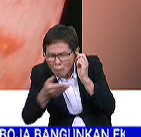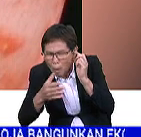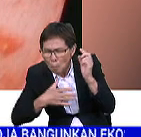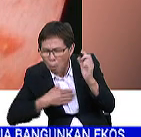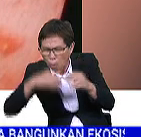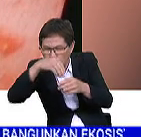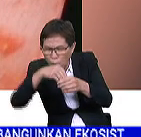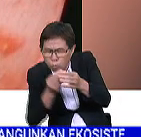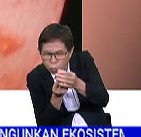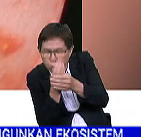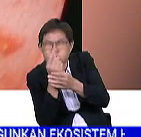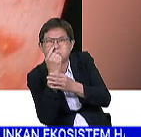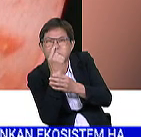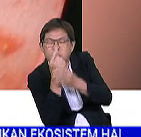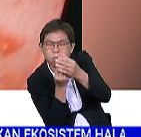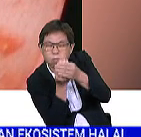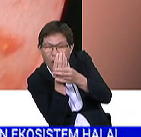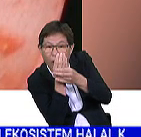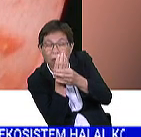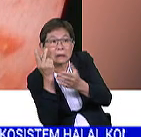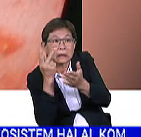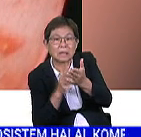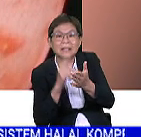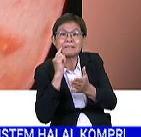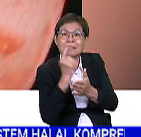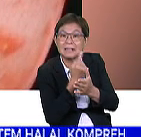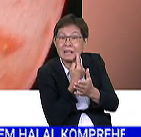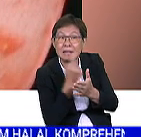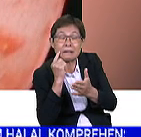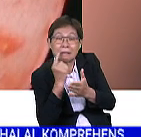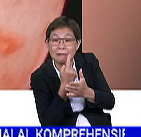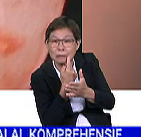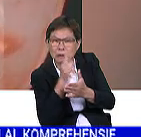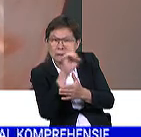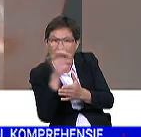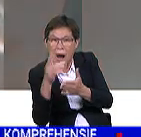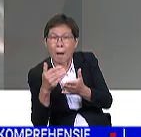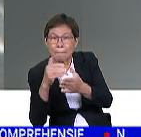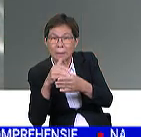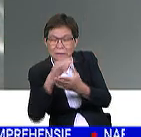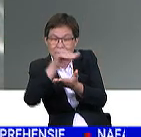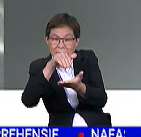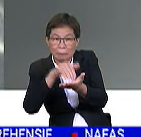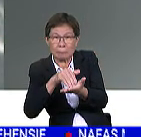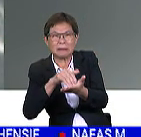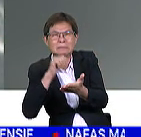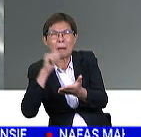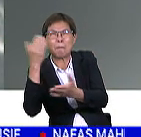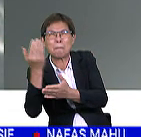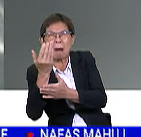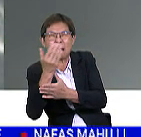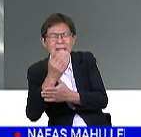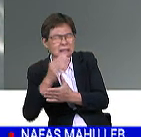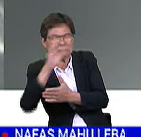tumbuh dalam hidungnya. Ia dikenal pasti sebagai gigi ectopic yang bermaksud sesuatu yang berada pada tempat tidak normal dan